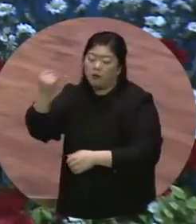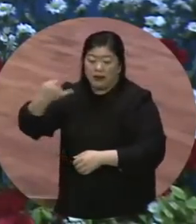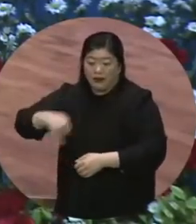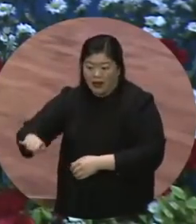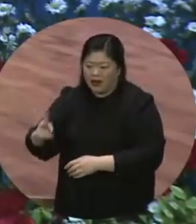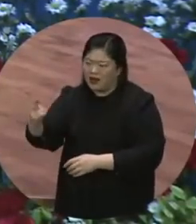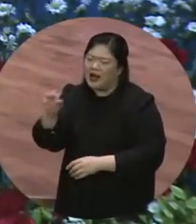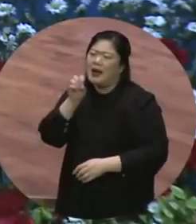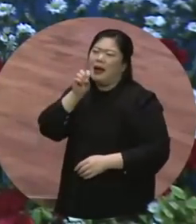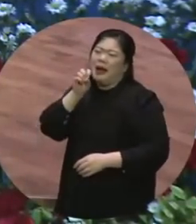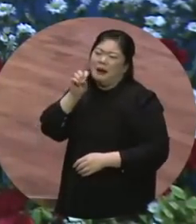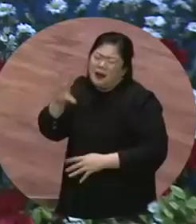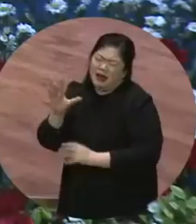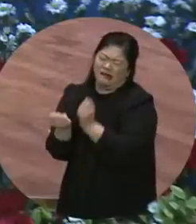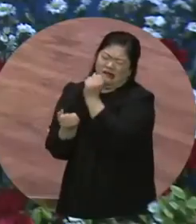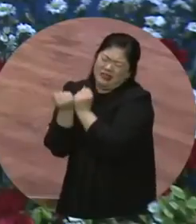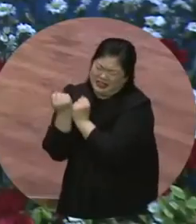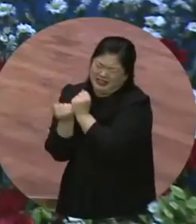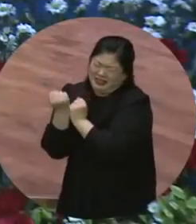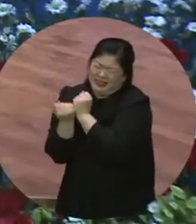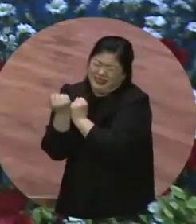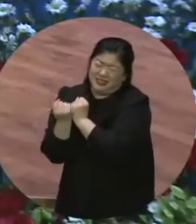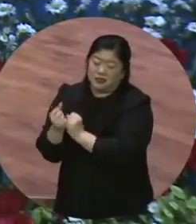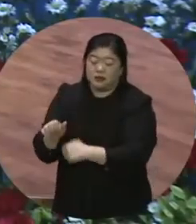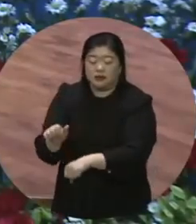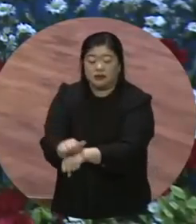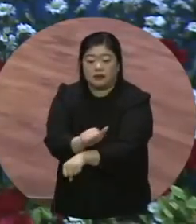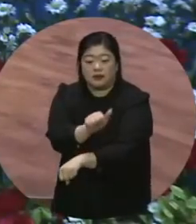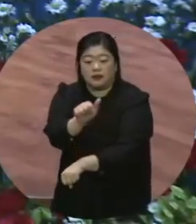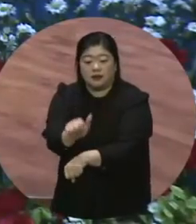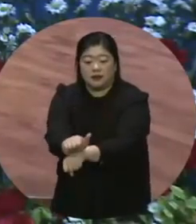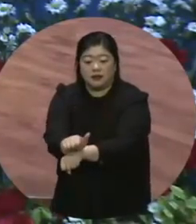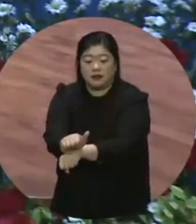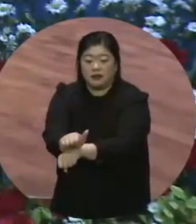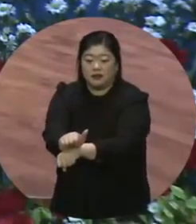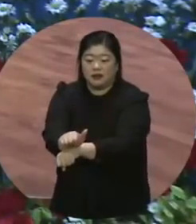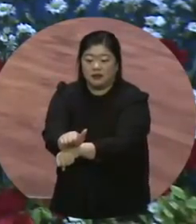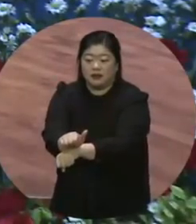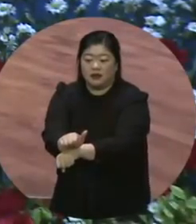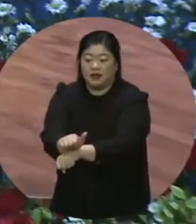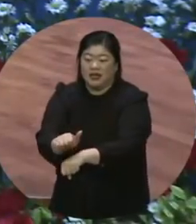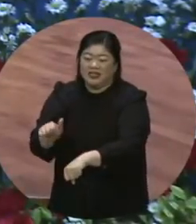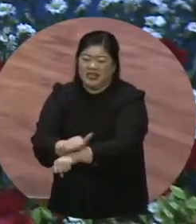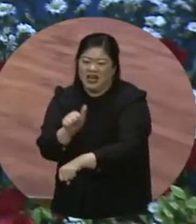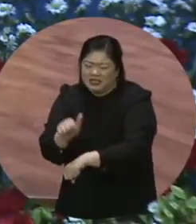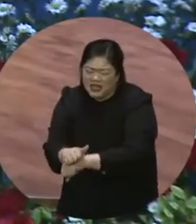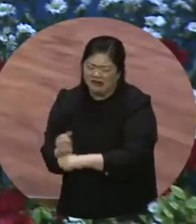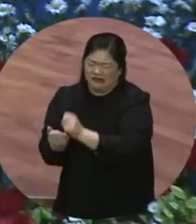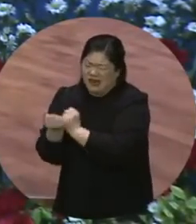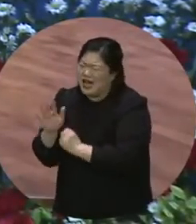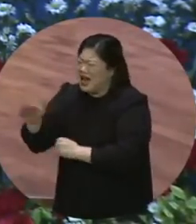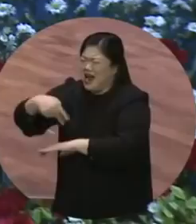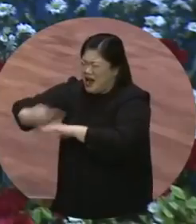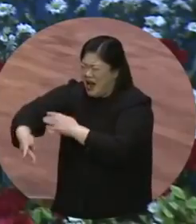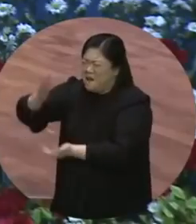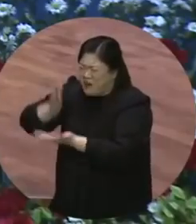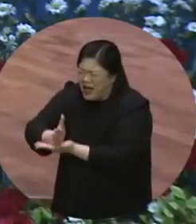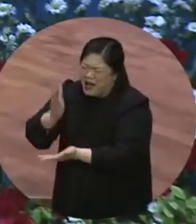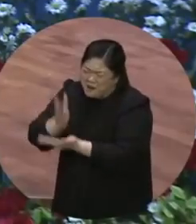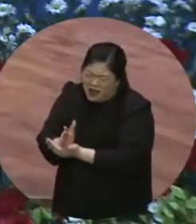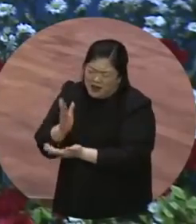모녀를 향해서 5시간 설득을 했어요. 5시간 설득을 해가지고 5시간 만에 그렇게 구조를